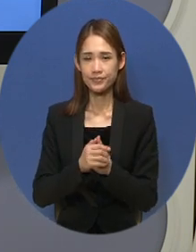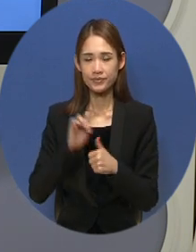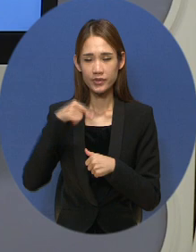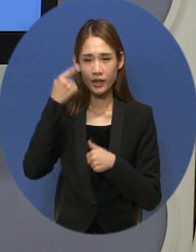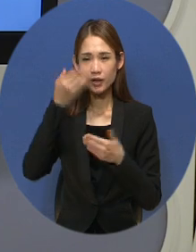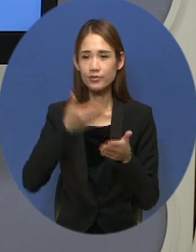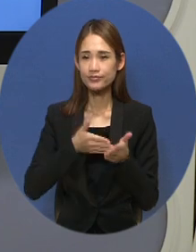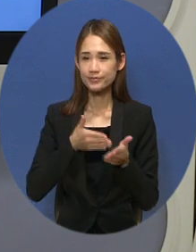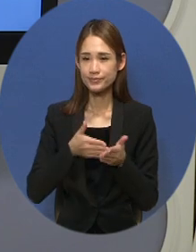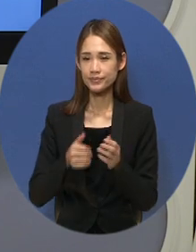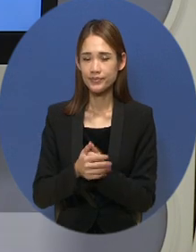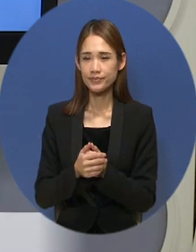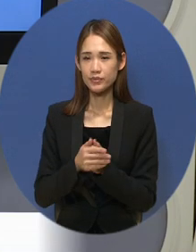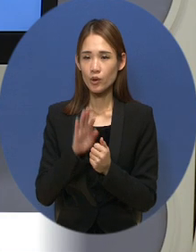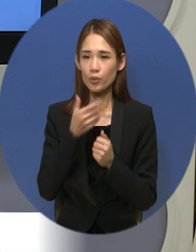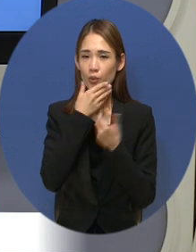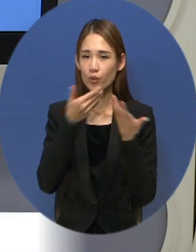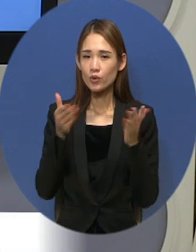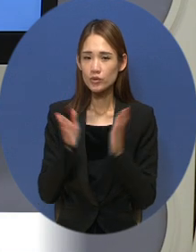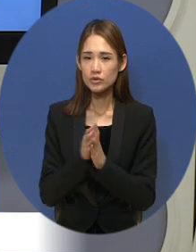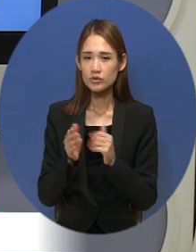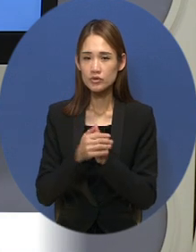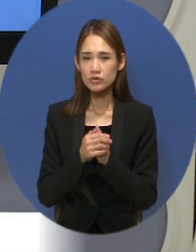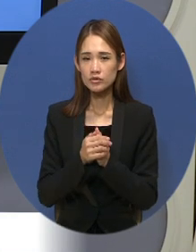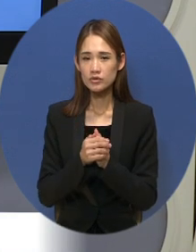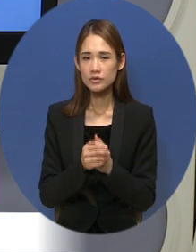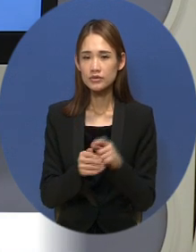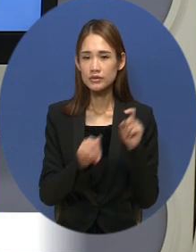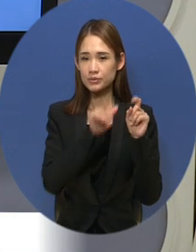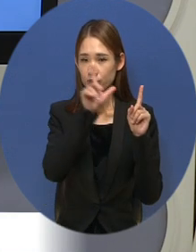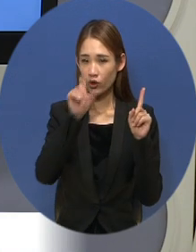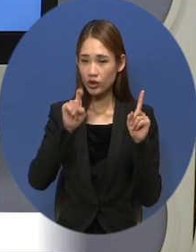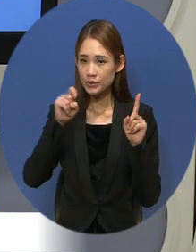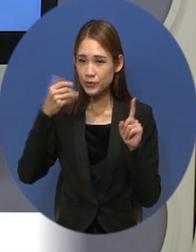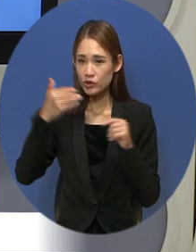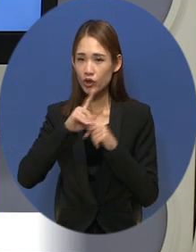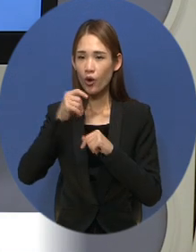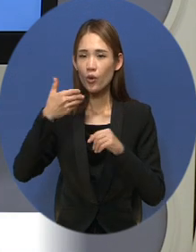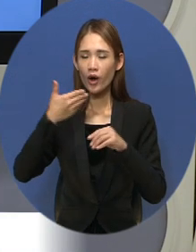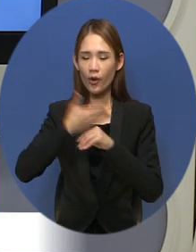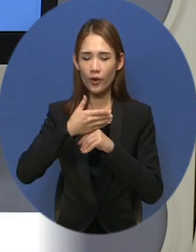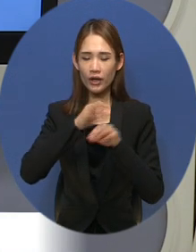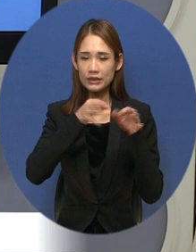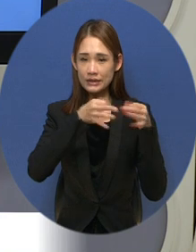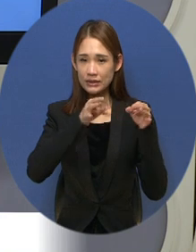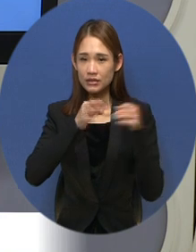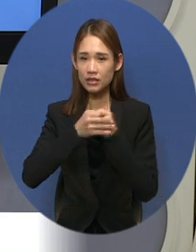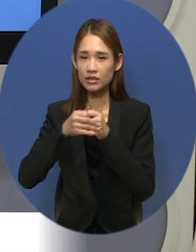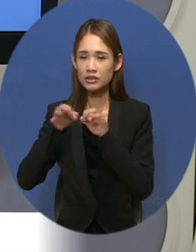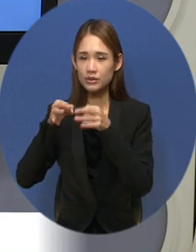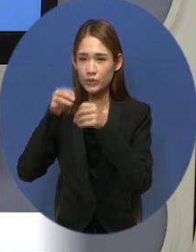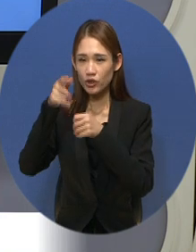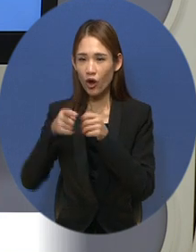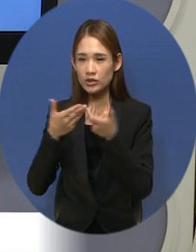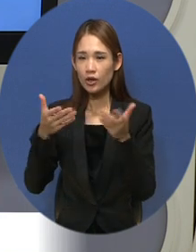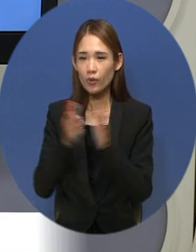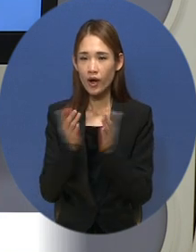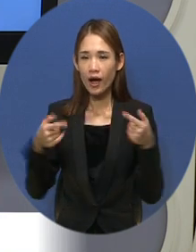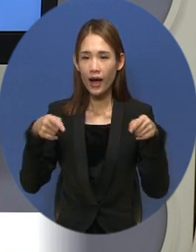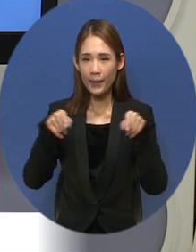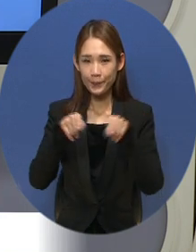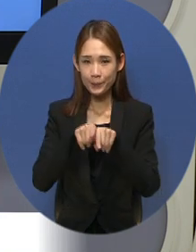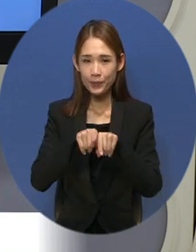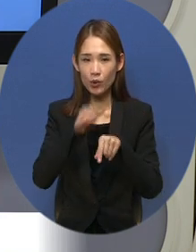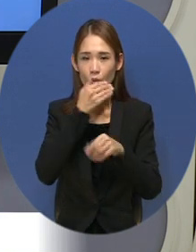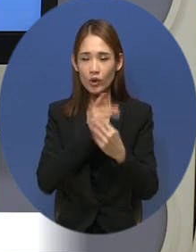다음 소식입니다 보건복지부는 지난 16일 19개 은행과 금융결제원 과 함께 복지 개선 자에